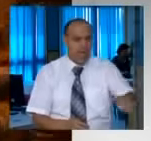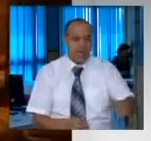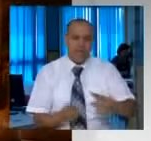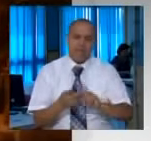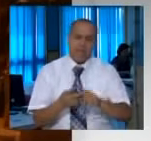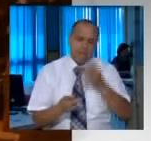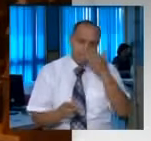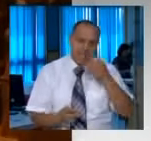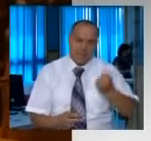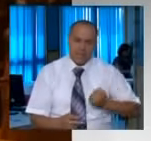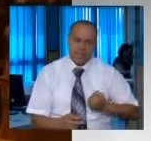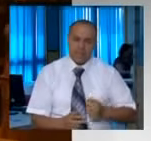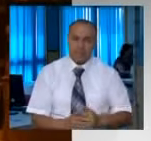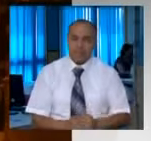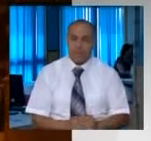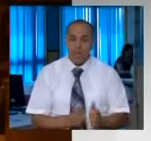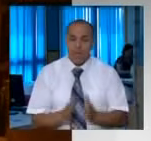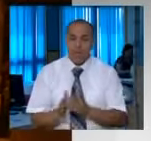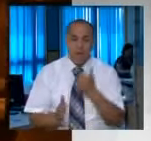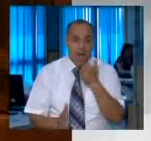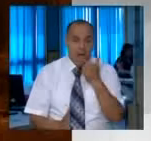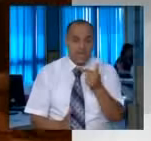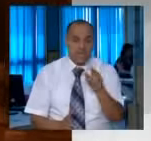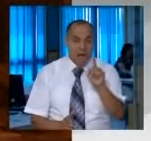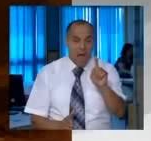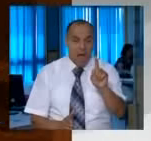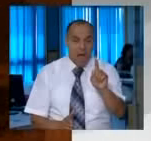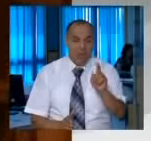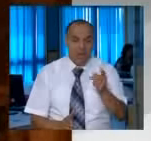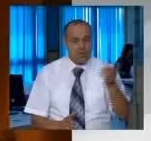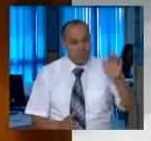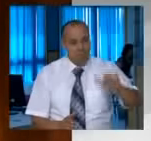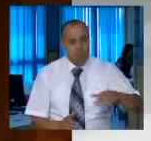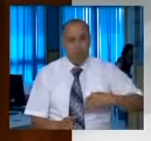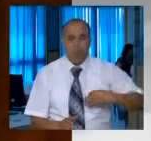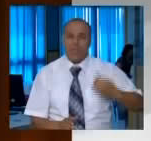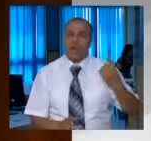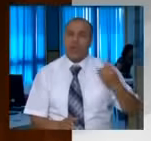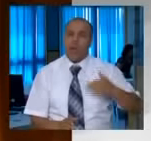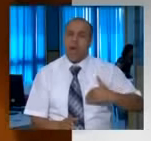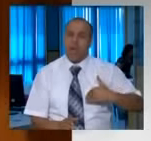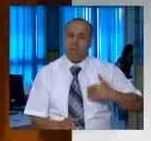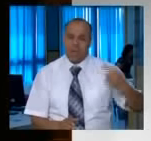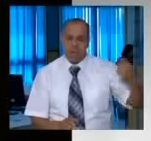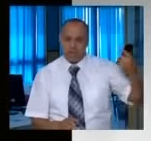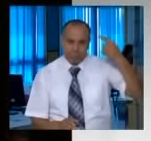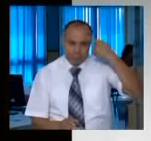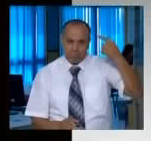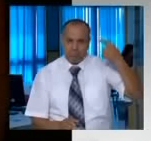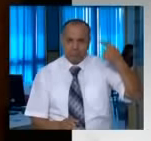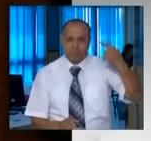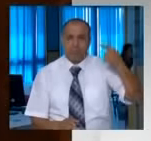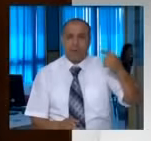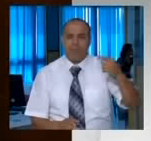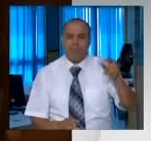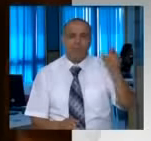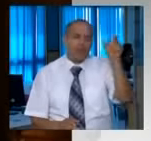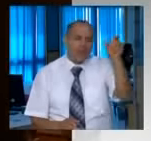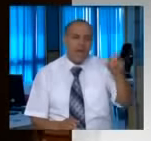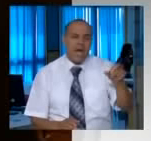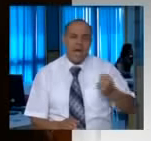العنصر الإرهابي الثاني. كما أسفرت العملية عن استشهاد مواطن جراء إصابته بطلق ناري من